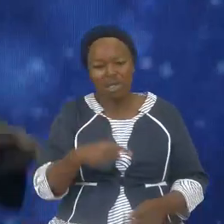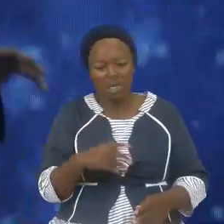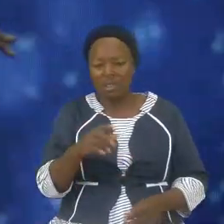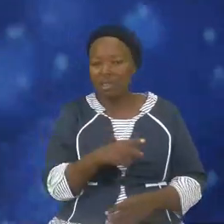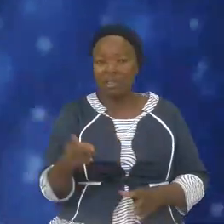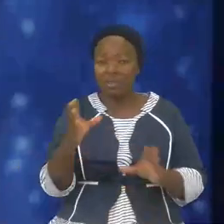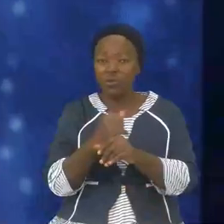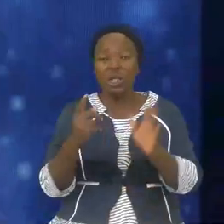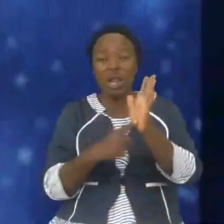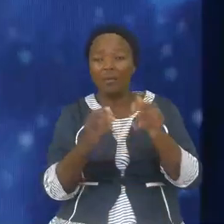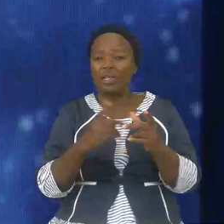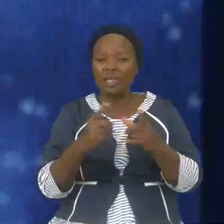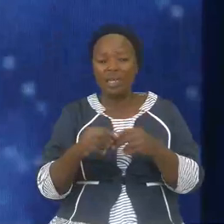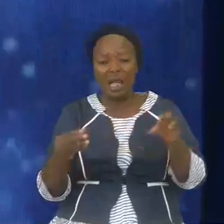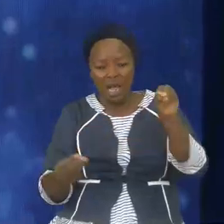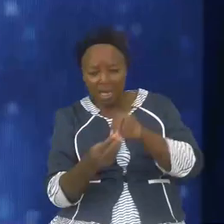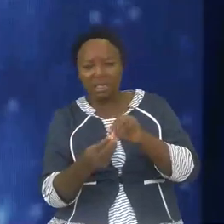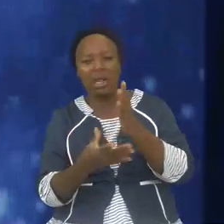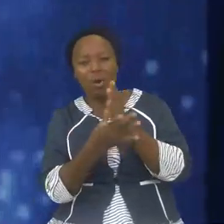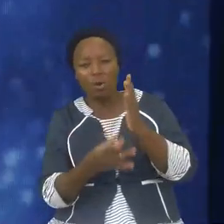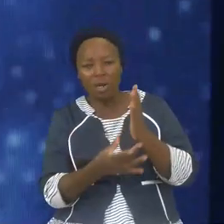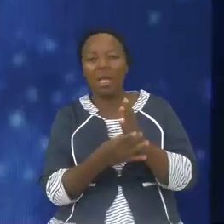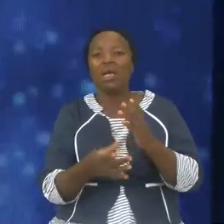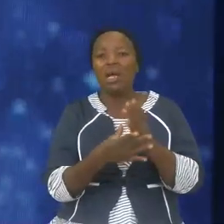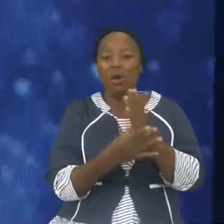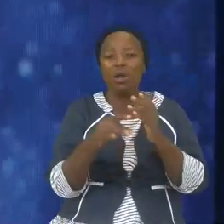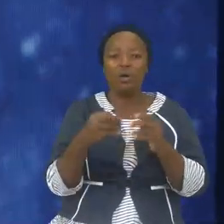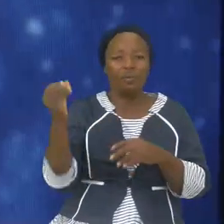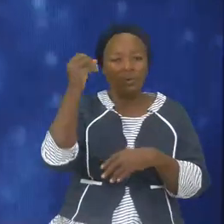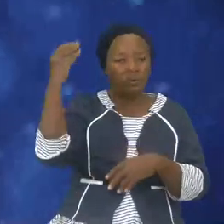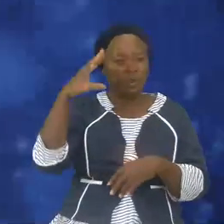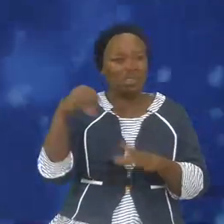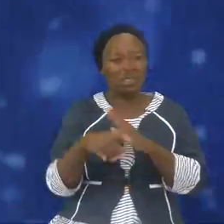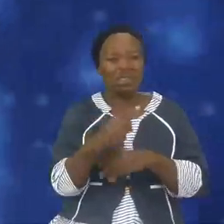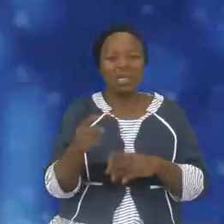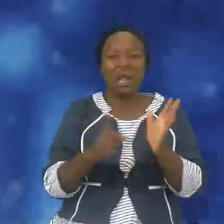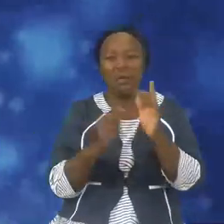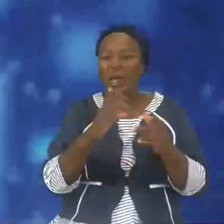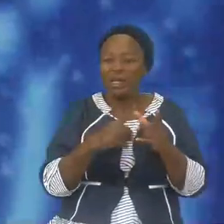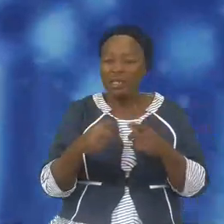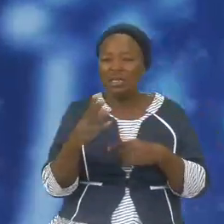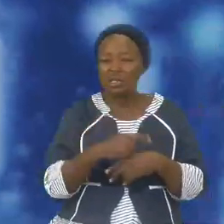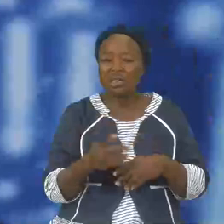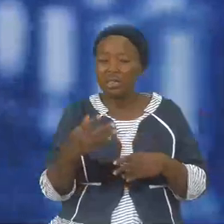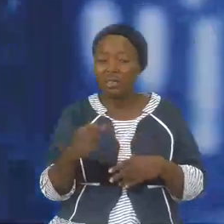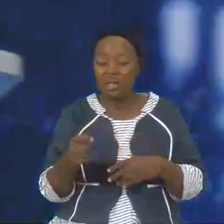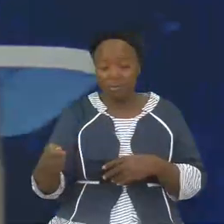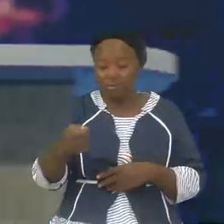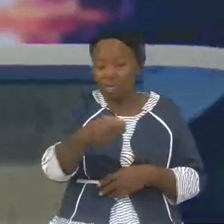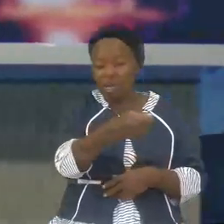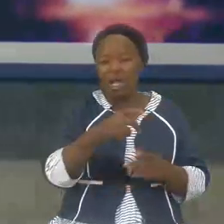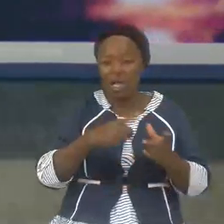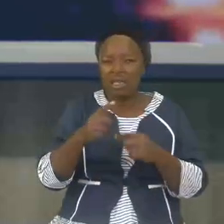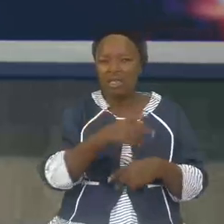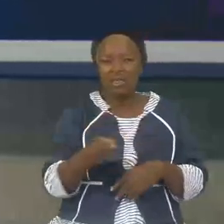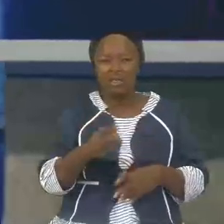sages ont pris les lampes et ils ont de l'huile, l'huile de la grâce dans leur lampe. Les insensés, ils